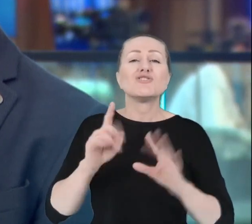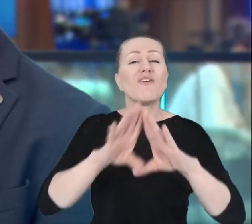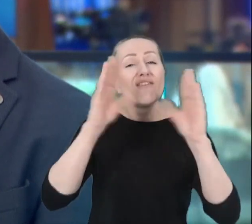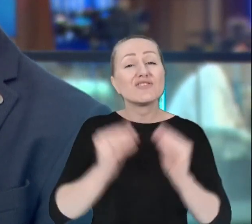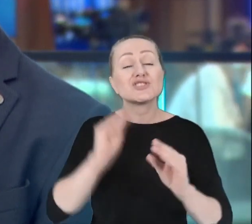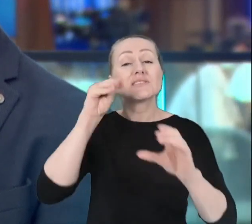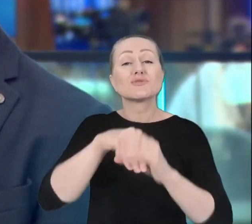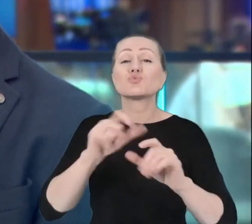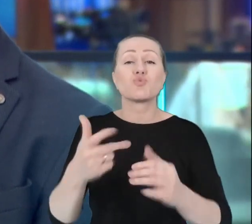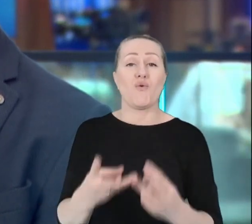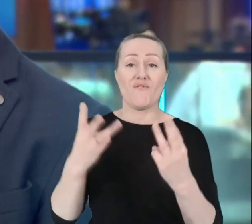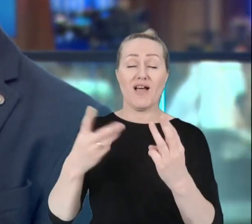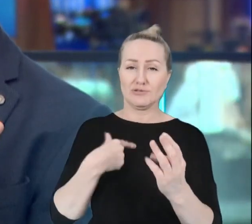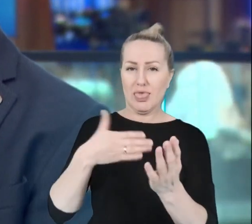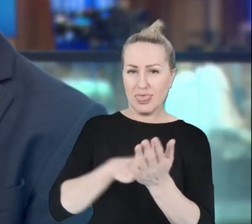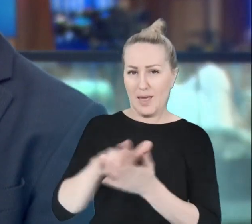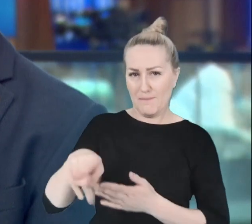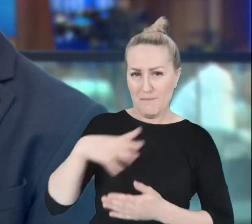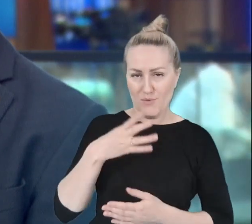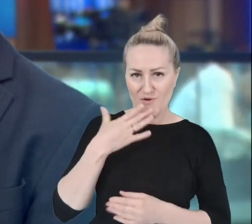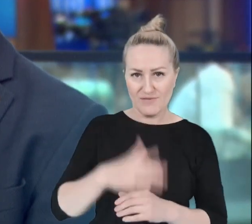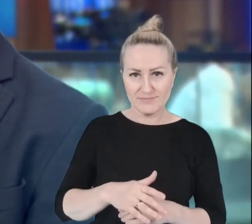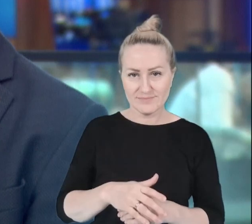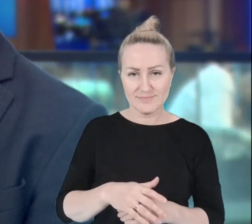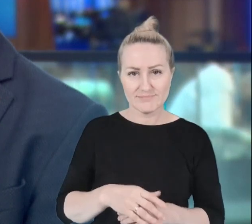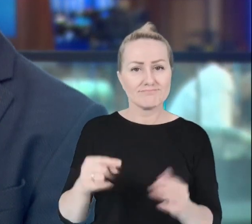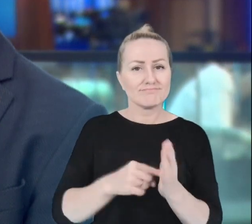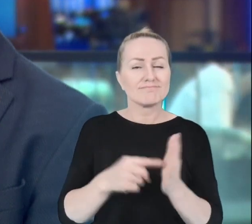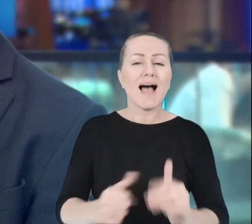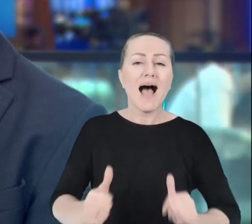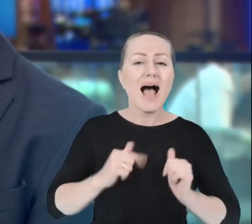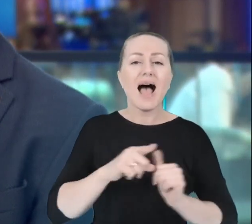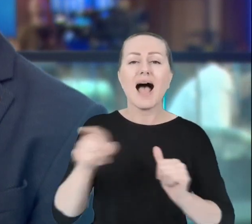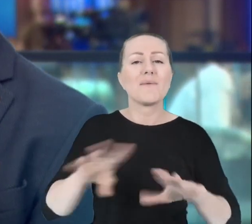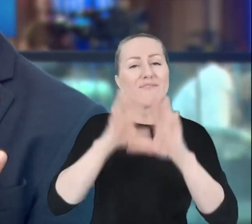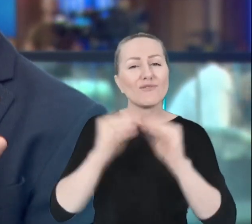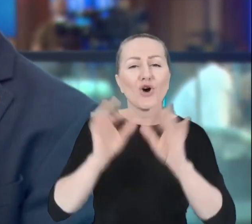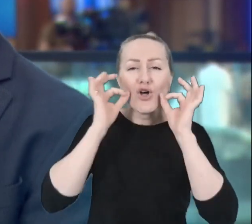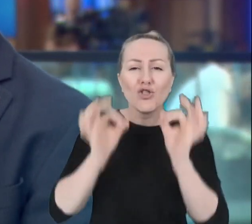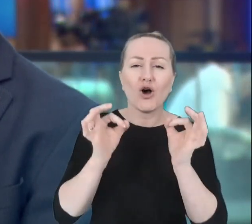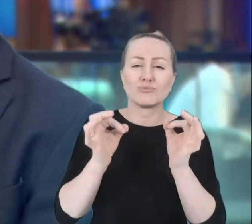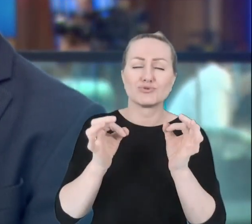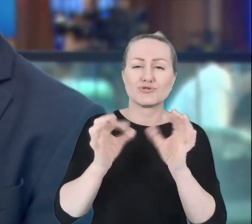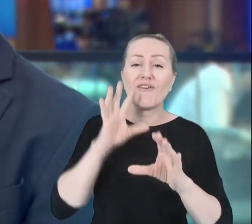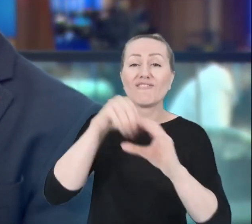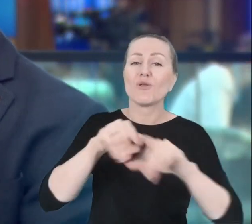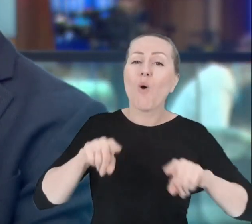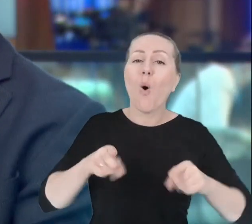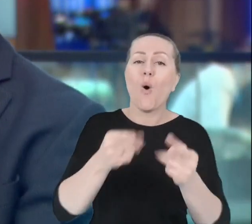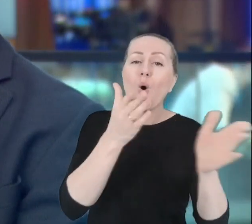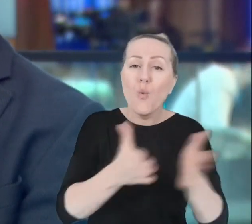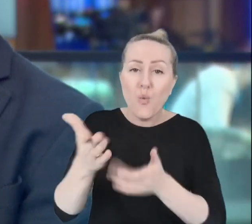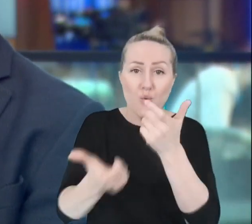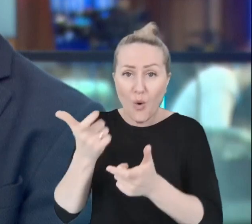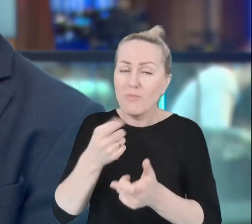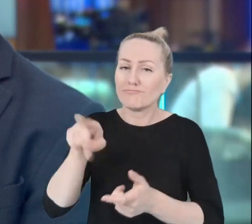że żeby to się dobrze ułożyło w organizacji, to jest potrzeba dobrej woli z obu stron. Znaczy potrzeba ze